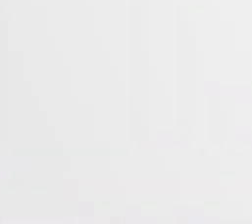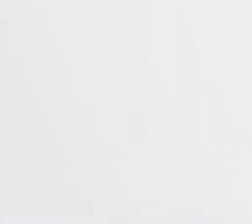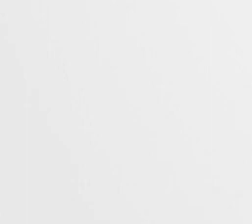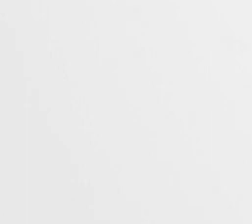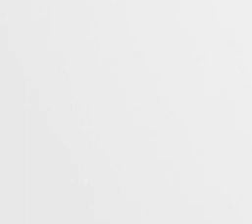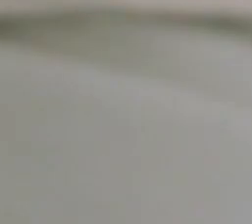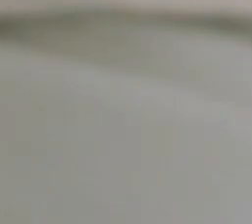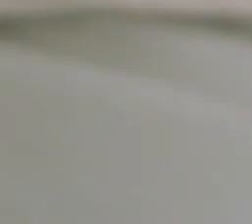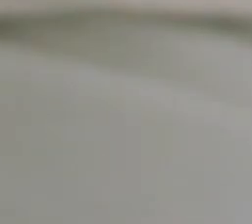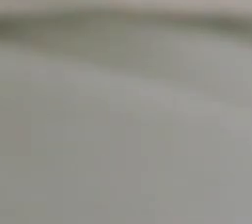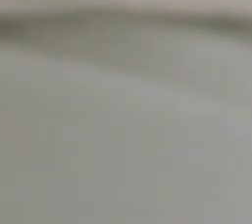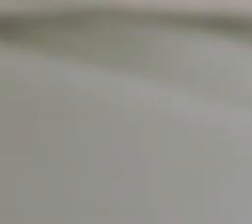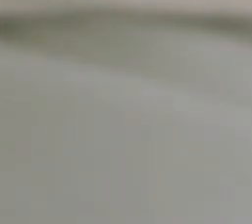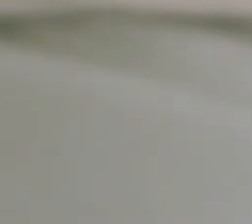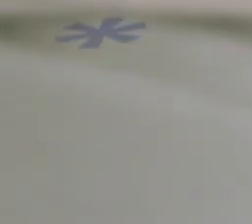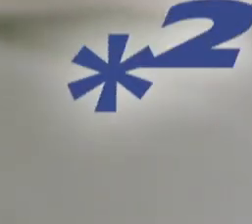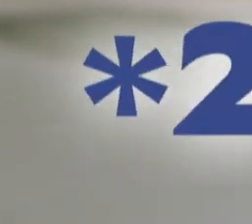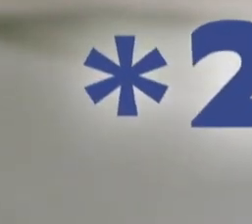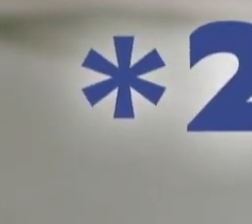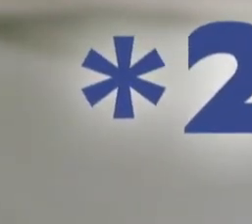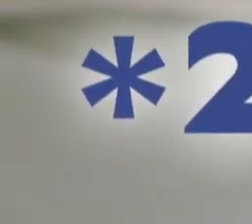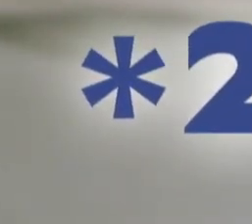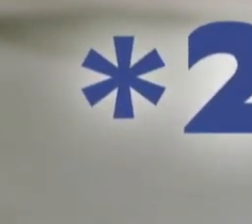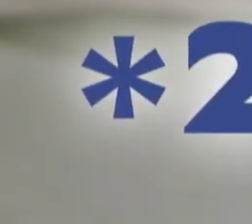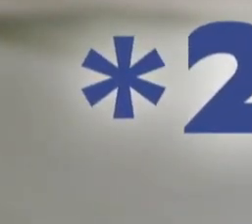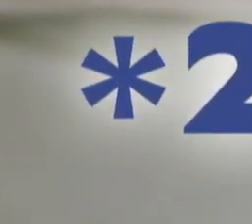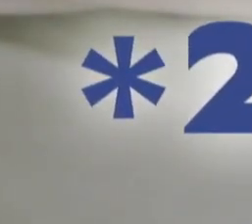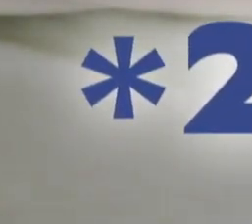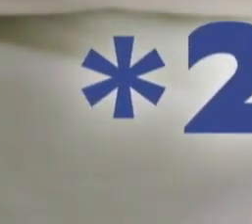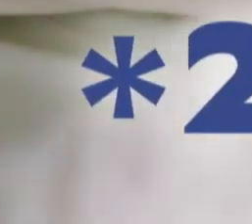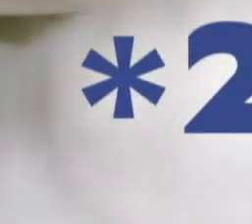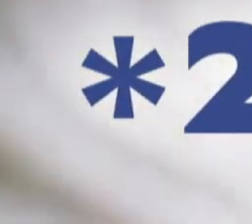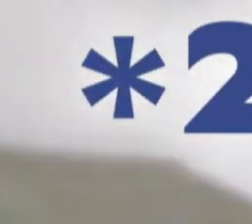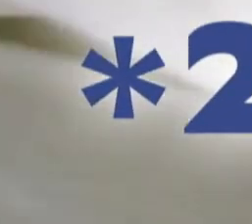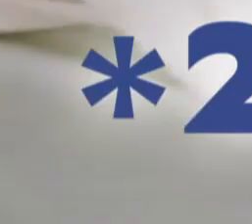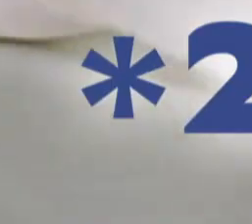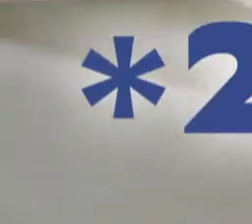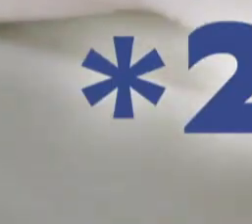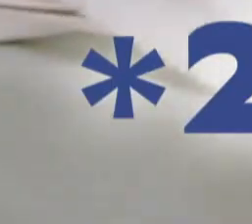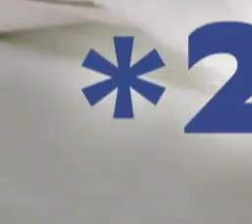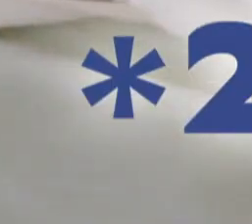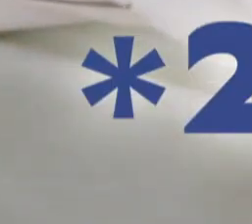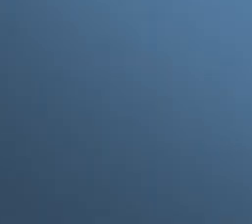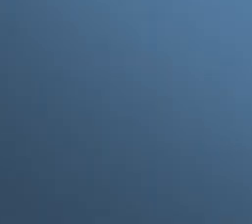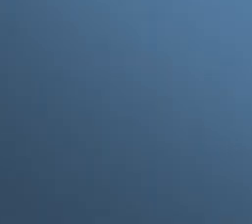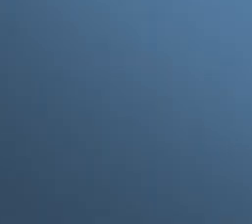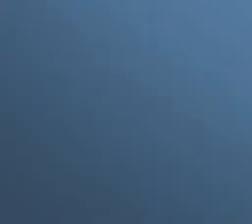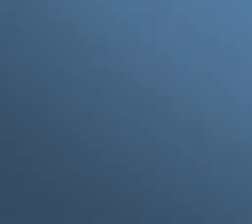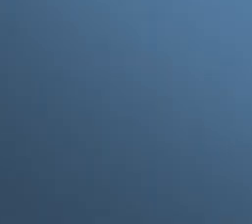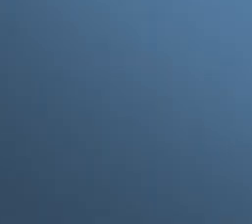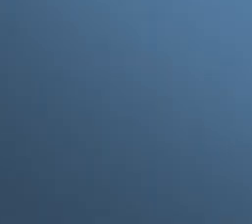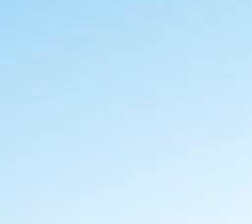בחסות סטאר 7. תתרגלו לישון אחרת. לישון עם סטאר.